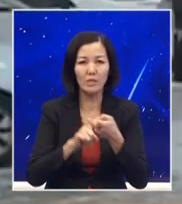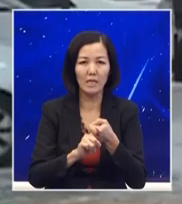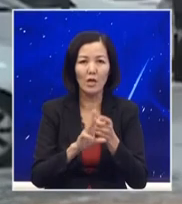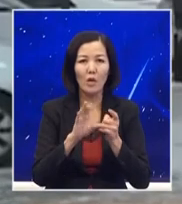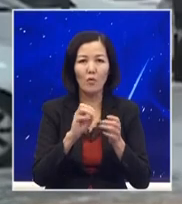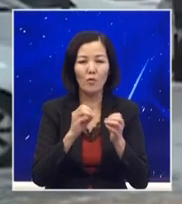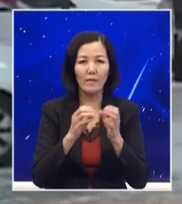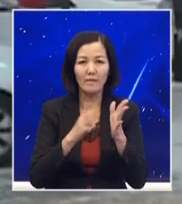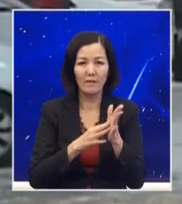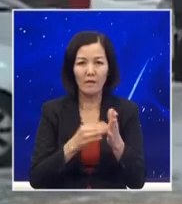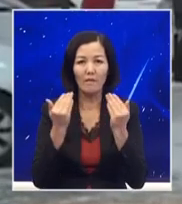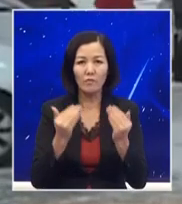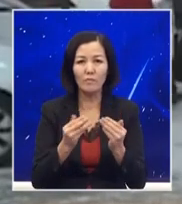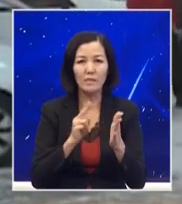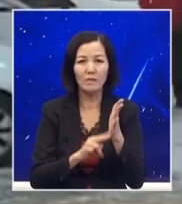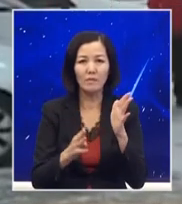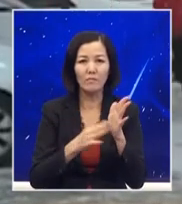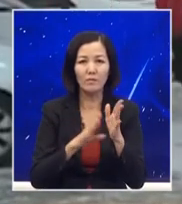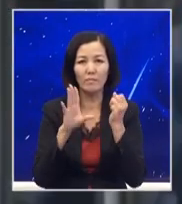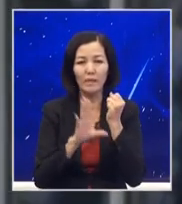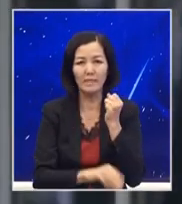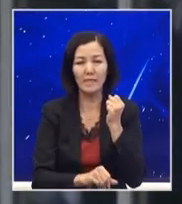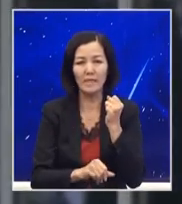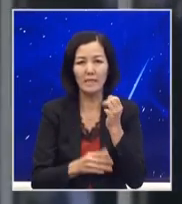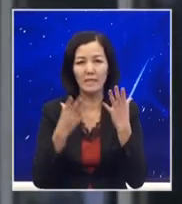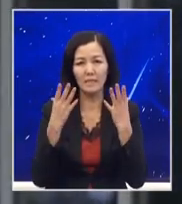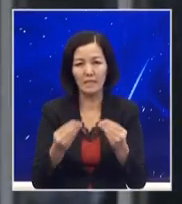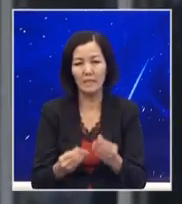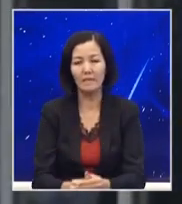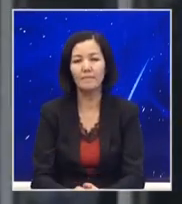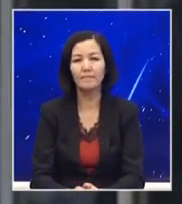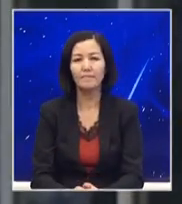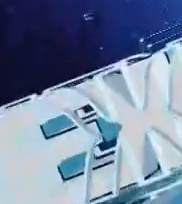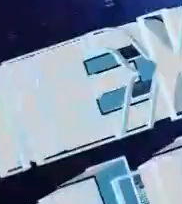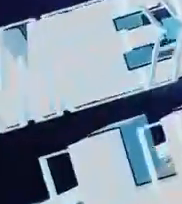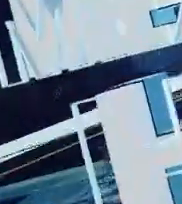заражения COVID-19, в том числе 78 за последние сутки.